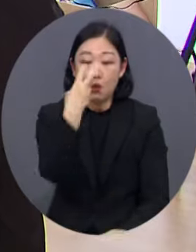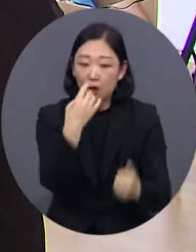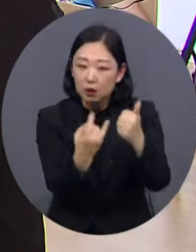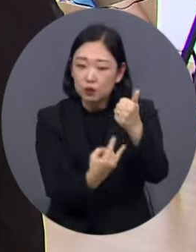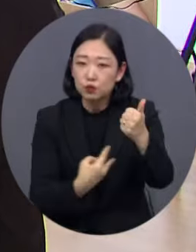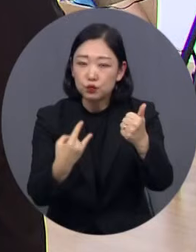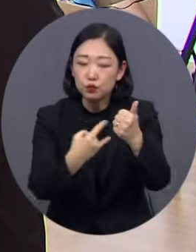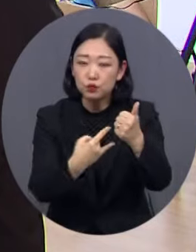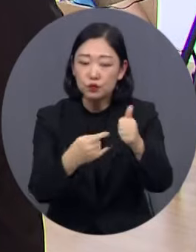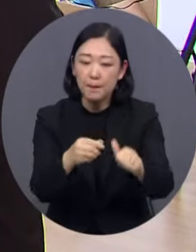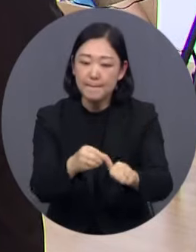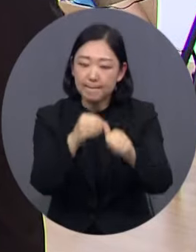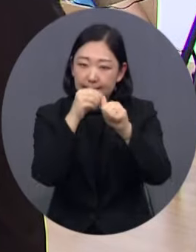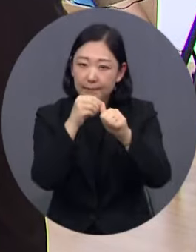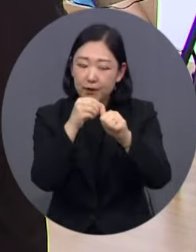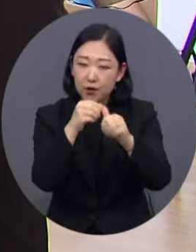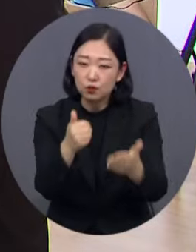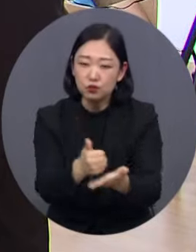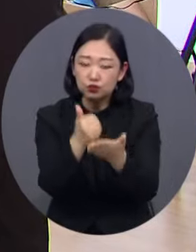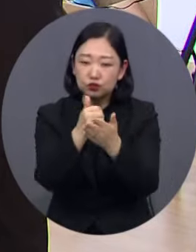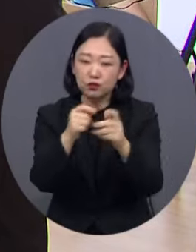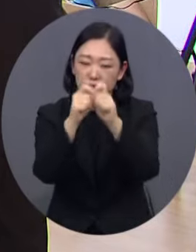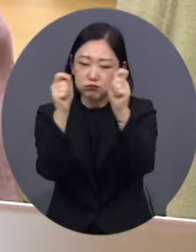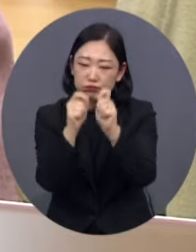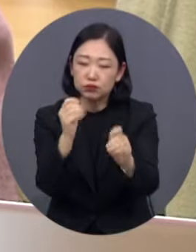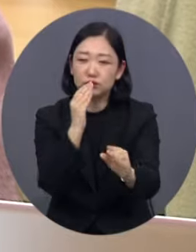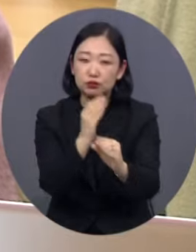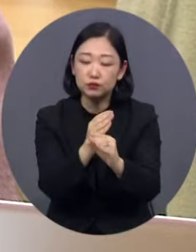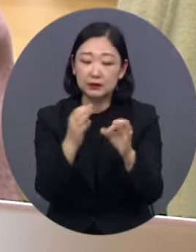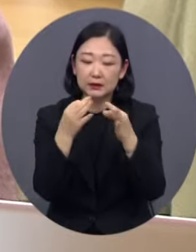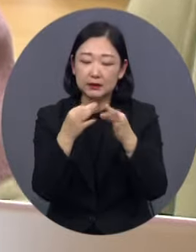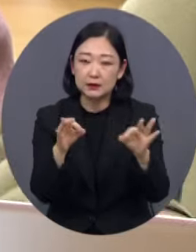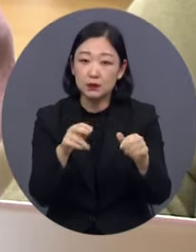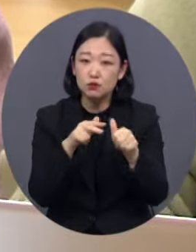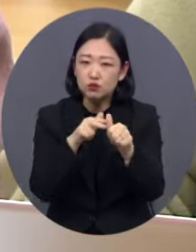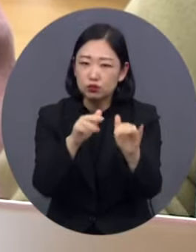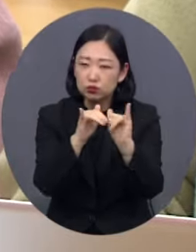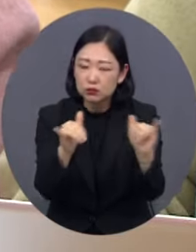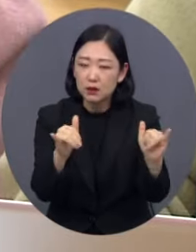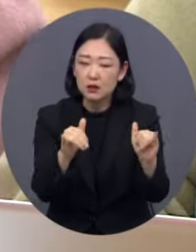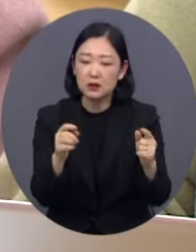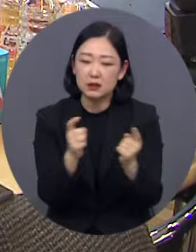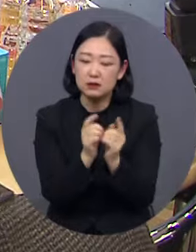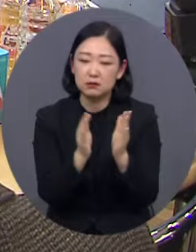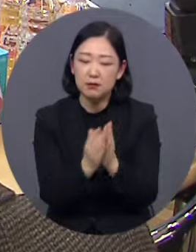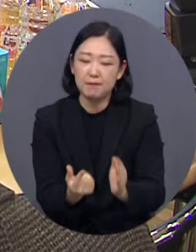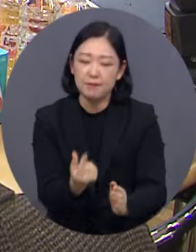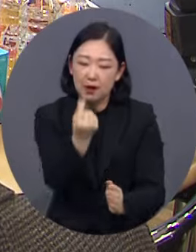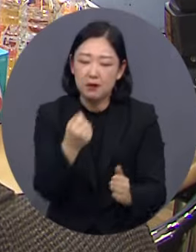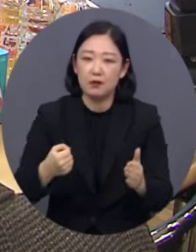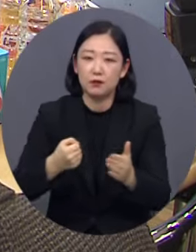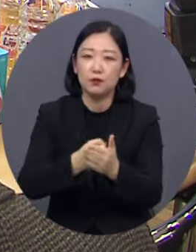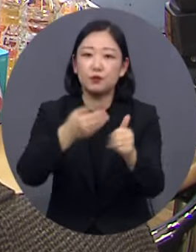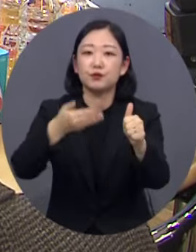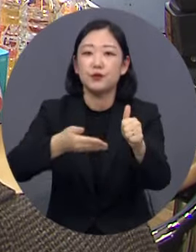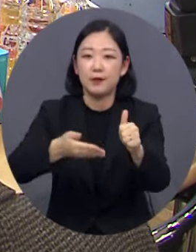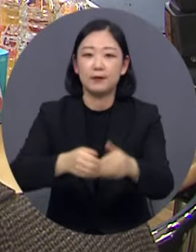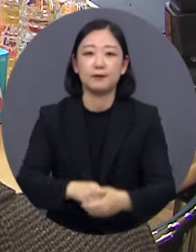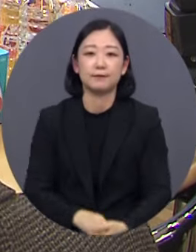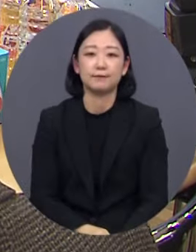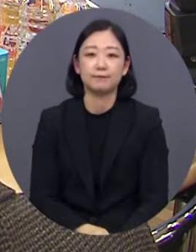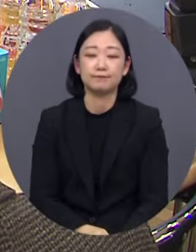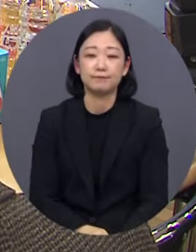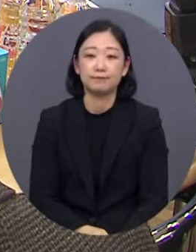공천관리위원회에서 공천을 계속 보류하고 있기 때문인데 김영진 예비후보가 직접 나서 빠른 결정을 촉구했습니다.